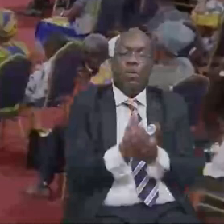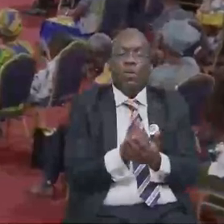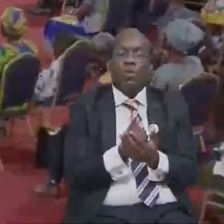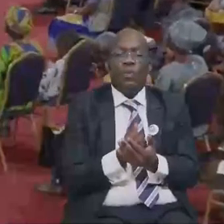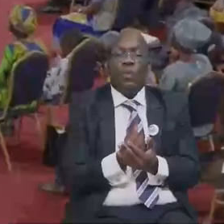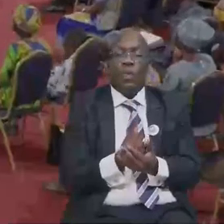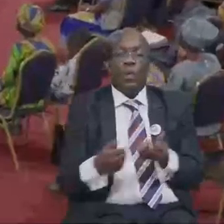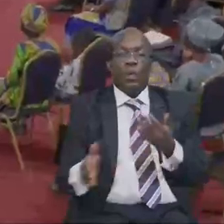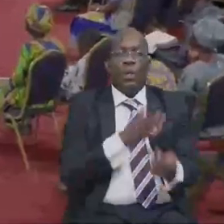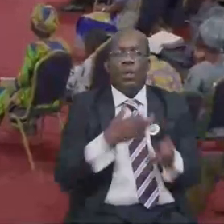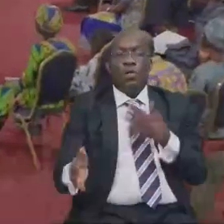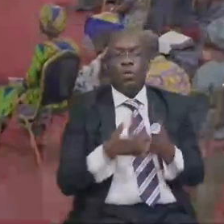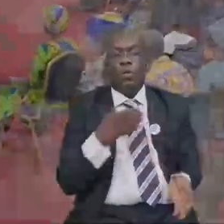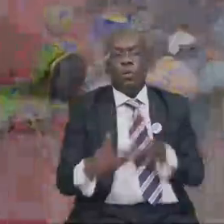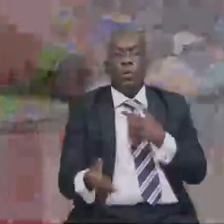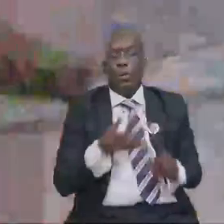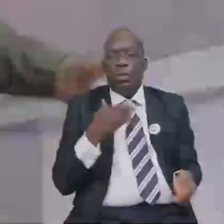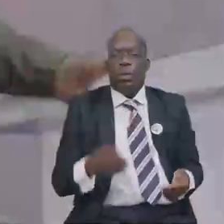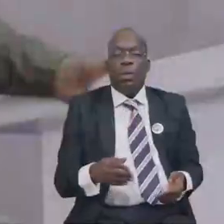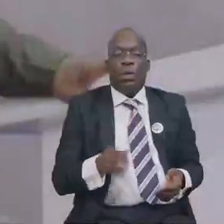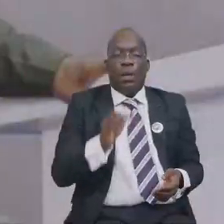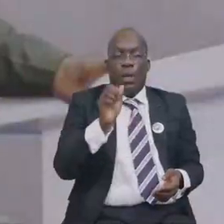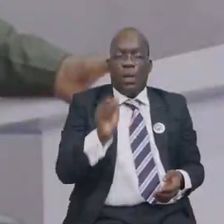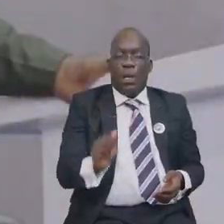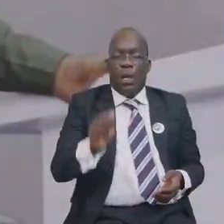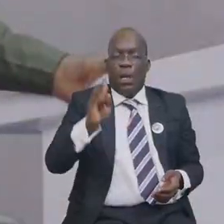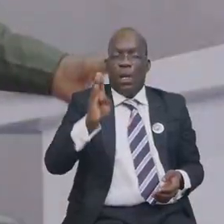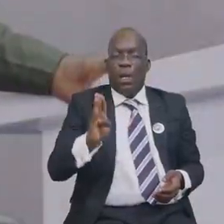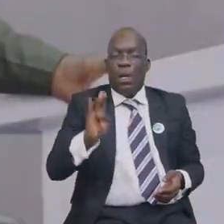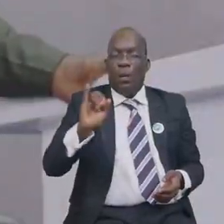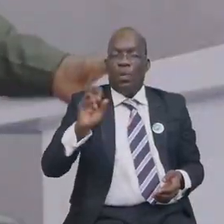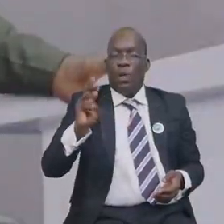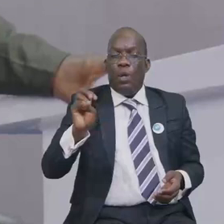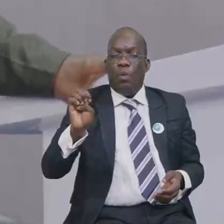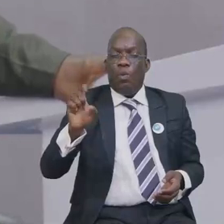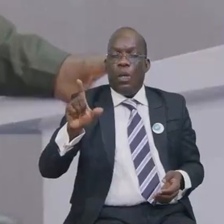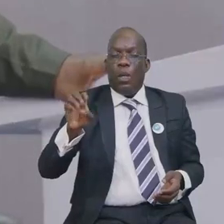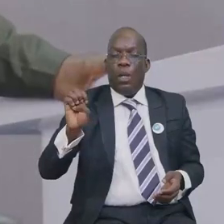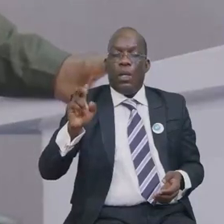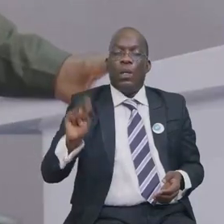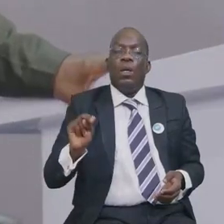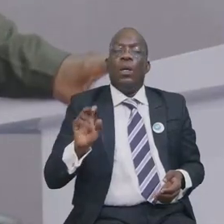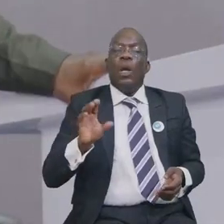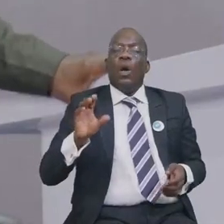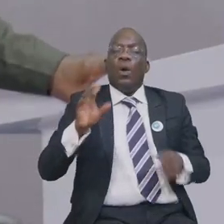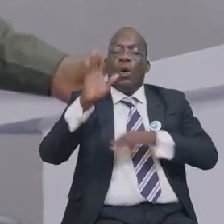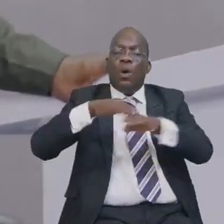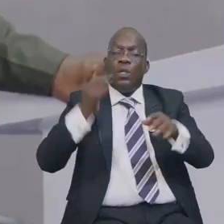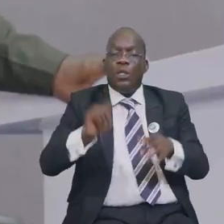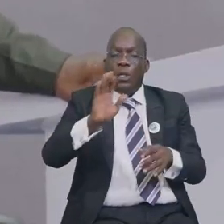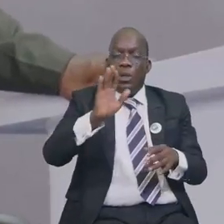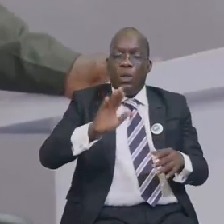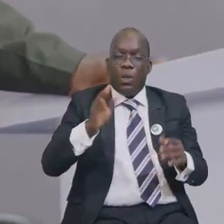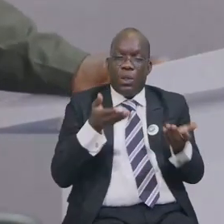Et même si Abimélec a appelé tous ses serviteurs pour le leur dire, pour dire ce que Dieu lui avait